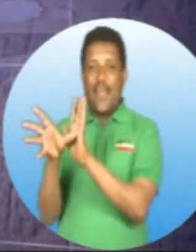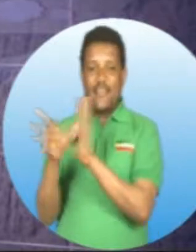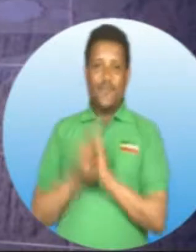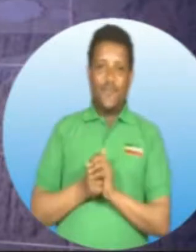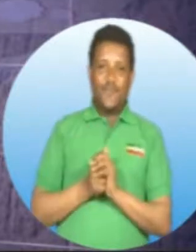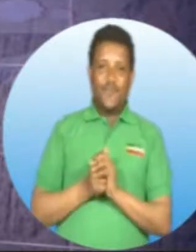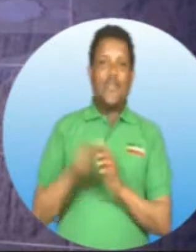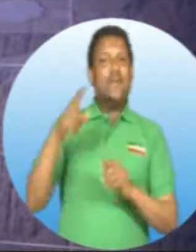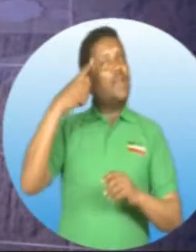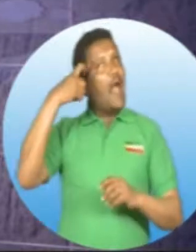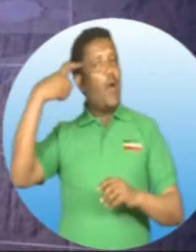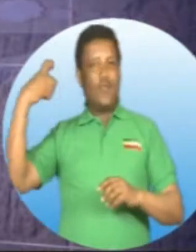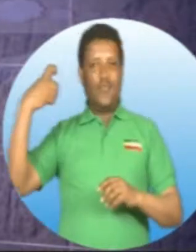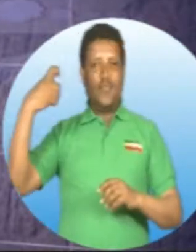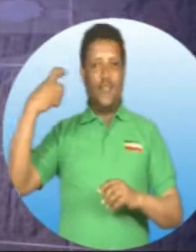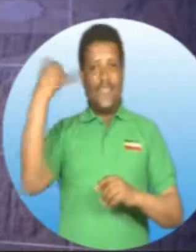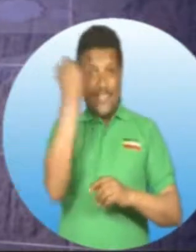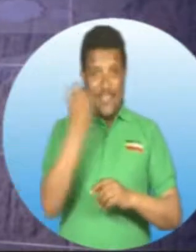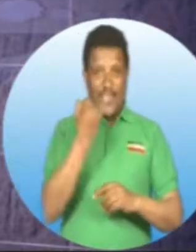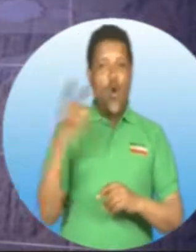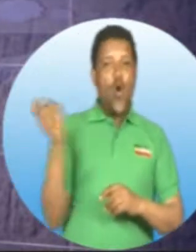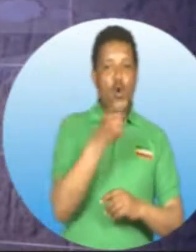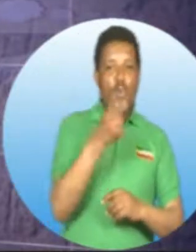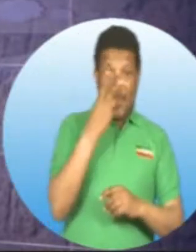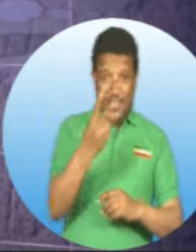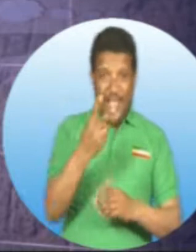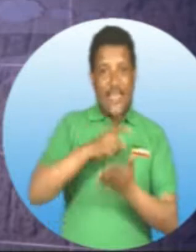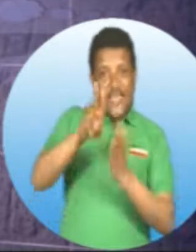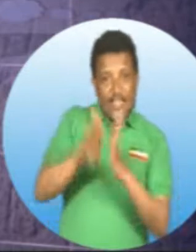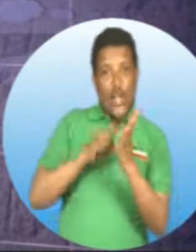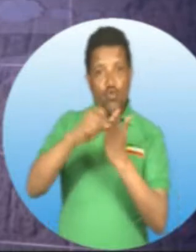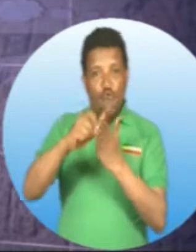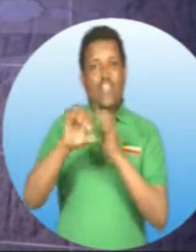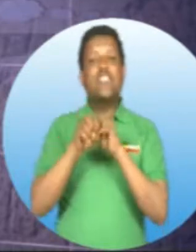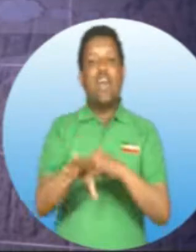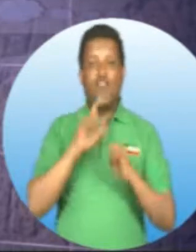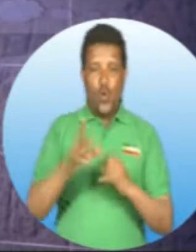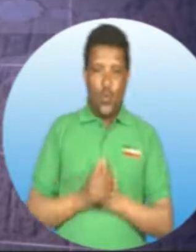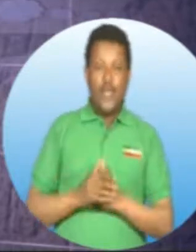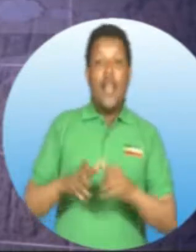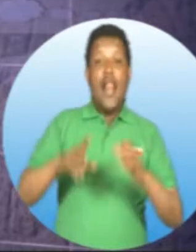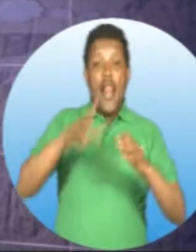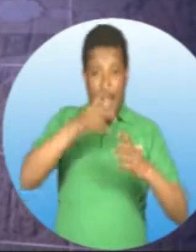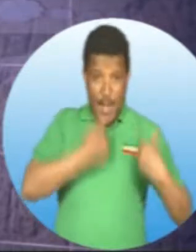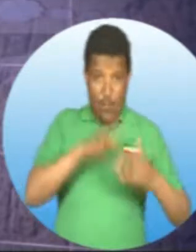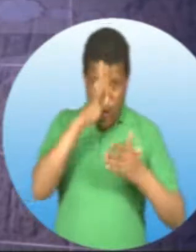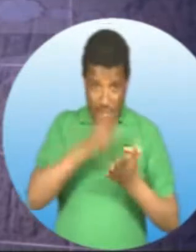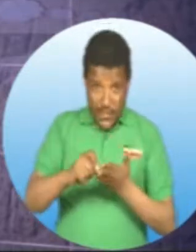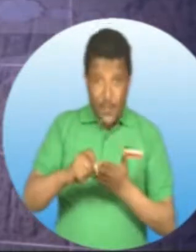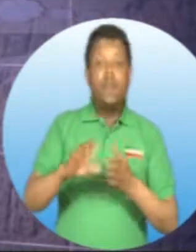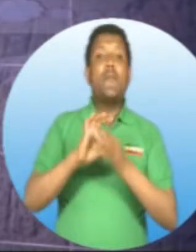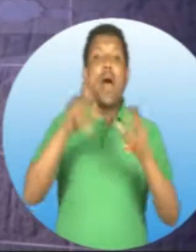አማካኝነት የሚያንጸባርቅና ምናባዊ ስዕል ሆኖ የሚታይ የስነ ጽሑፍ ዘርፍ ነው።